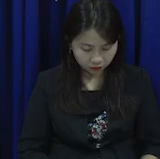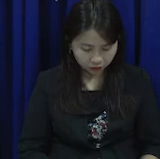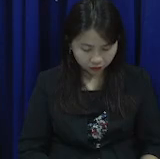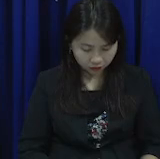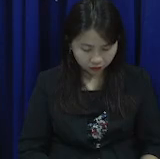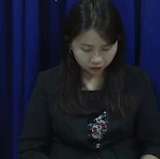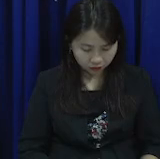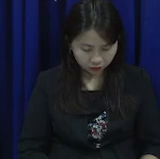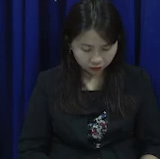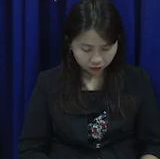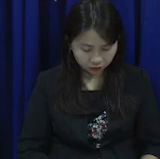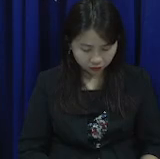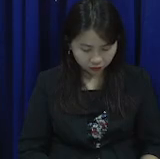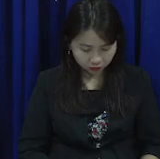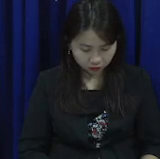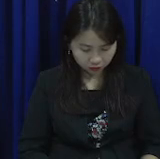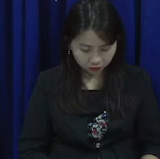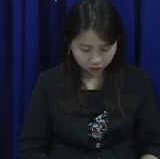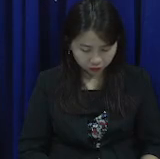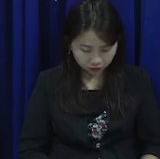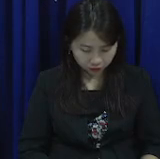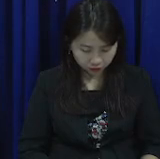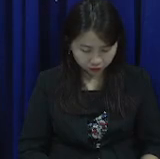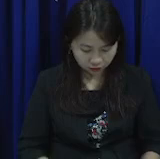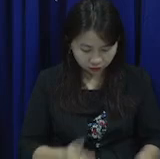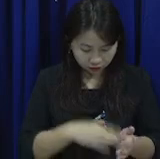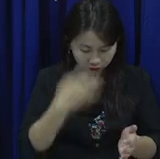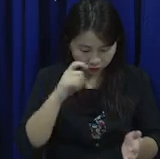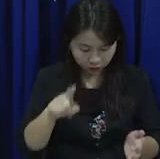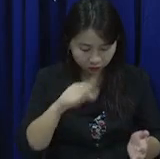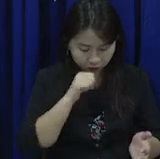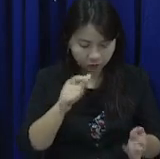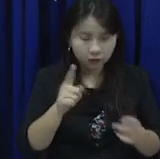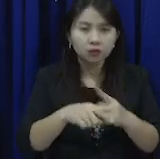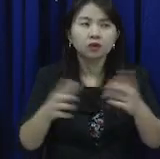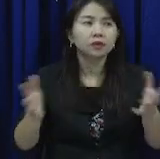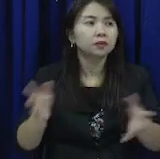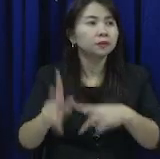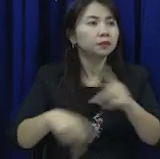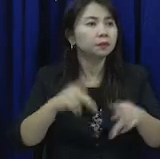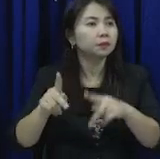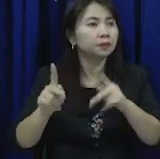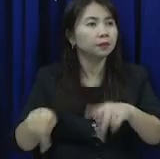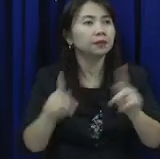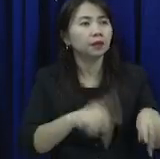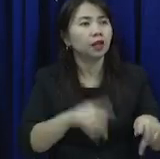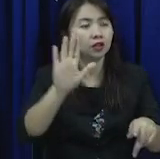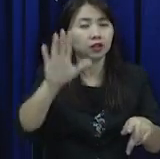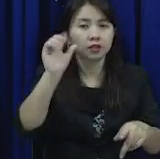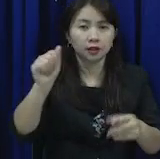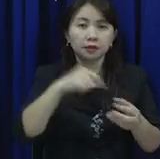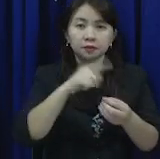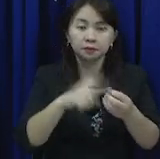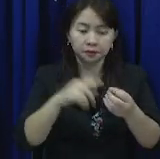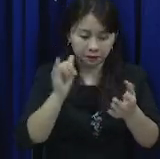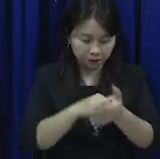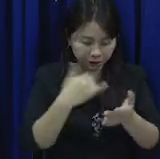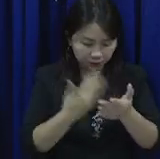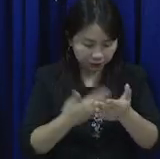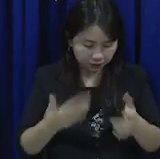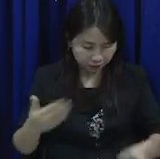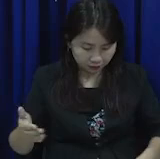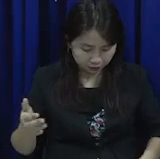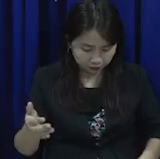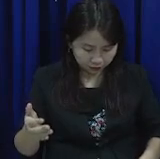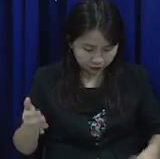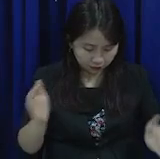faithful on the or not for you not to be able to cultivate yourself regarding these things ba your time your